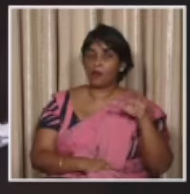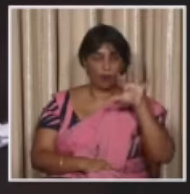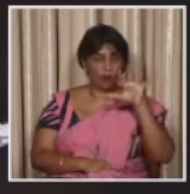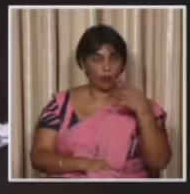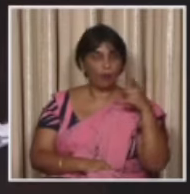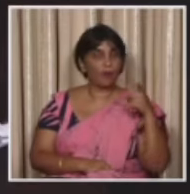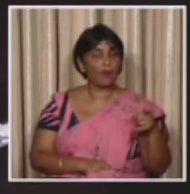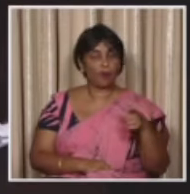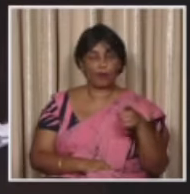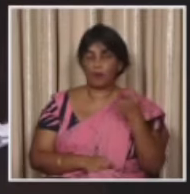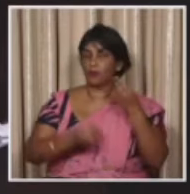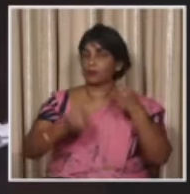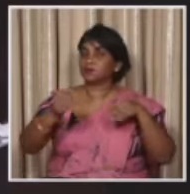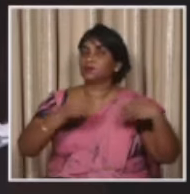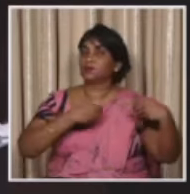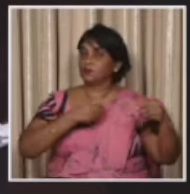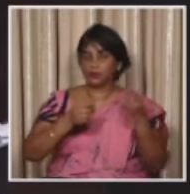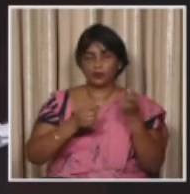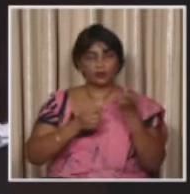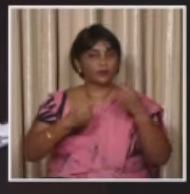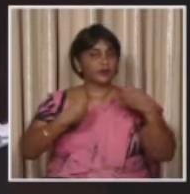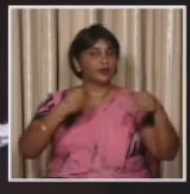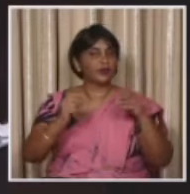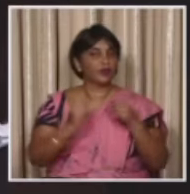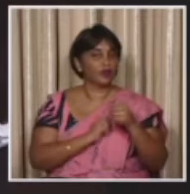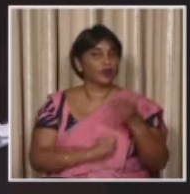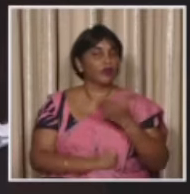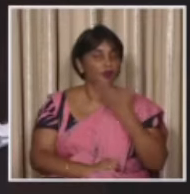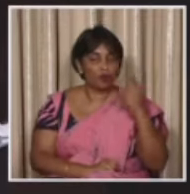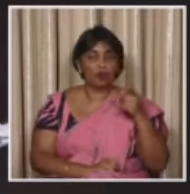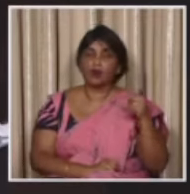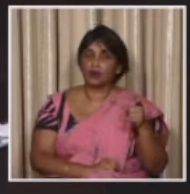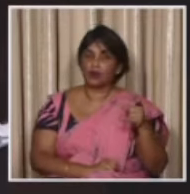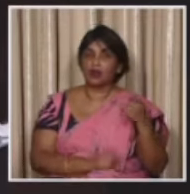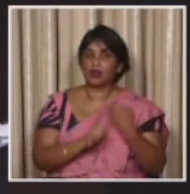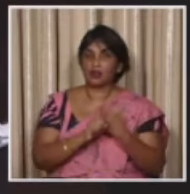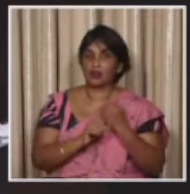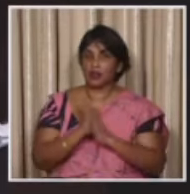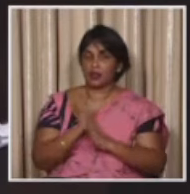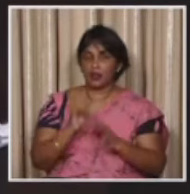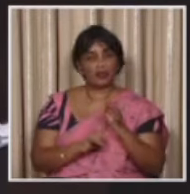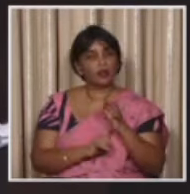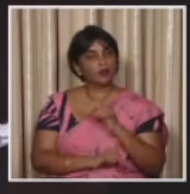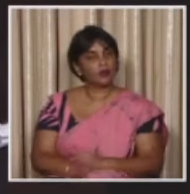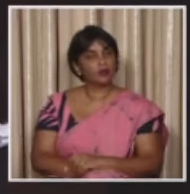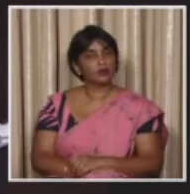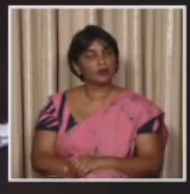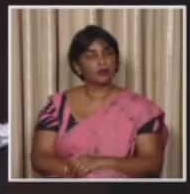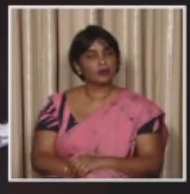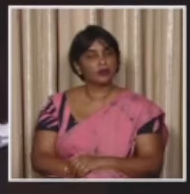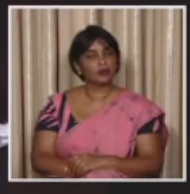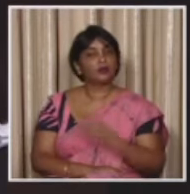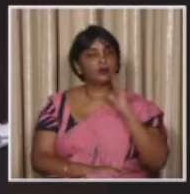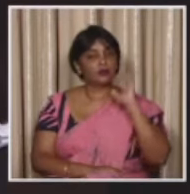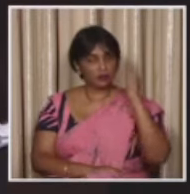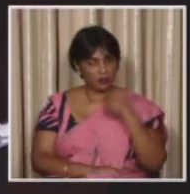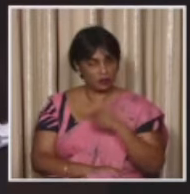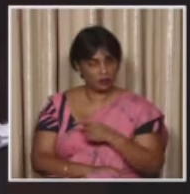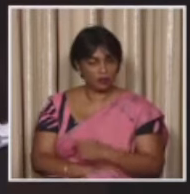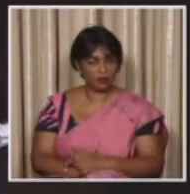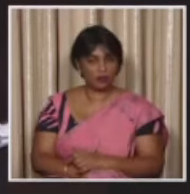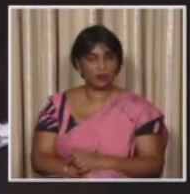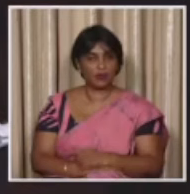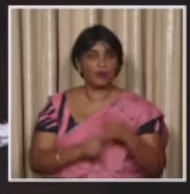එකේ නෙගෝසියේෂන් එක ප්‍රයිස් නෙගෝසියේෂන් එක ක්‍රියාත්මක කරන්නයි කියලා කබීර් හෂිම් මැතිතුමත් විශේෂයෙන්ම